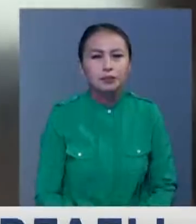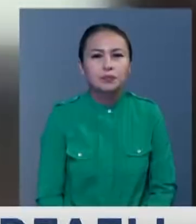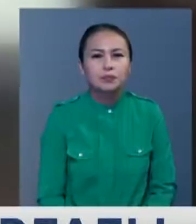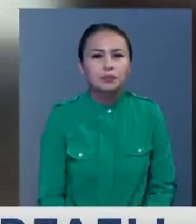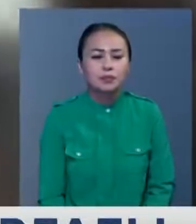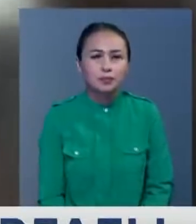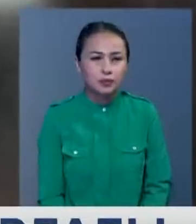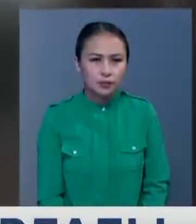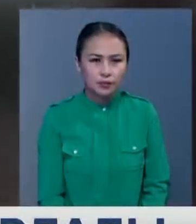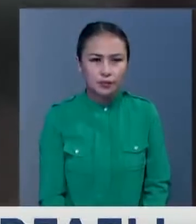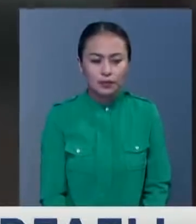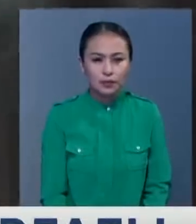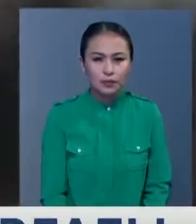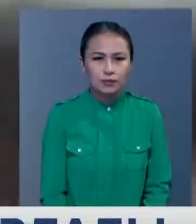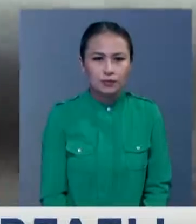синоптиктер.